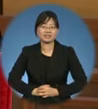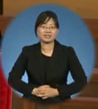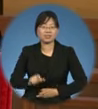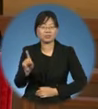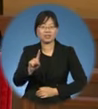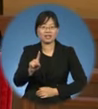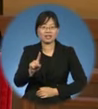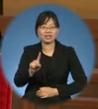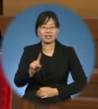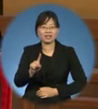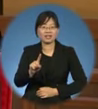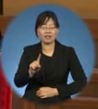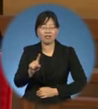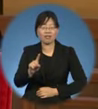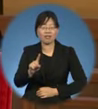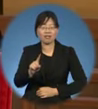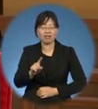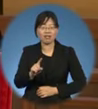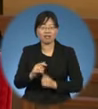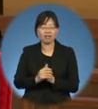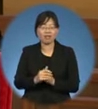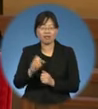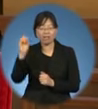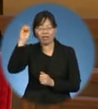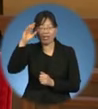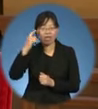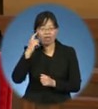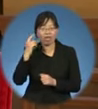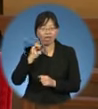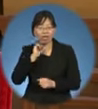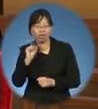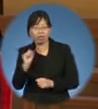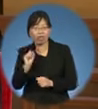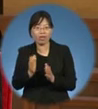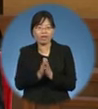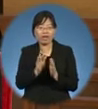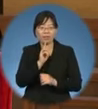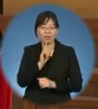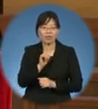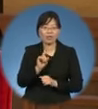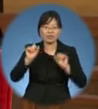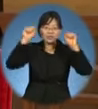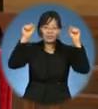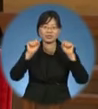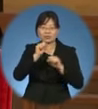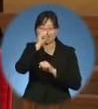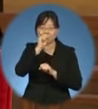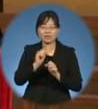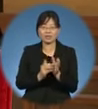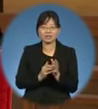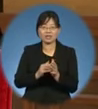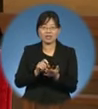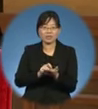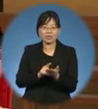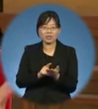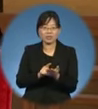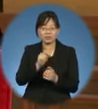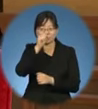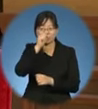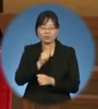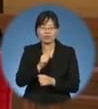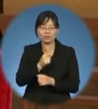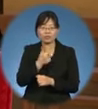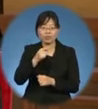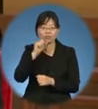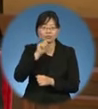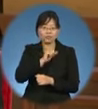보면 엉겹결에 그냥 했다고 볼 수 있어요. 어떻게 해요? 예, 운동은 좋아하고 네. 공차기도 좋아하고 다